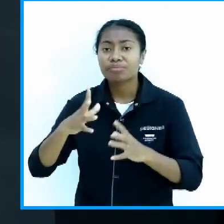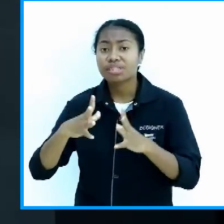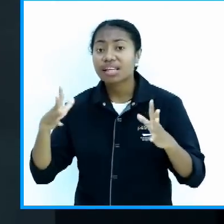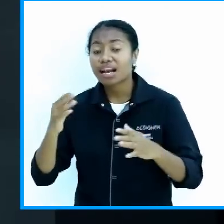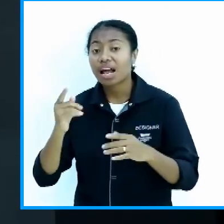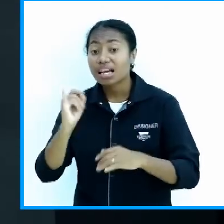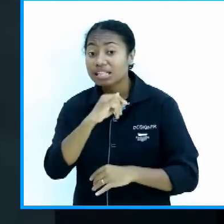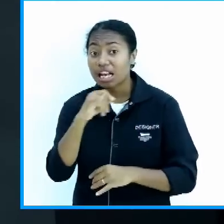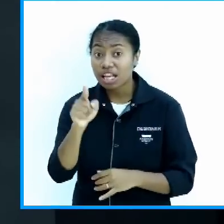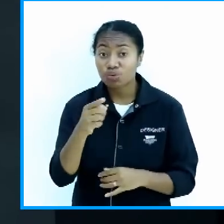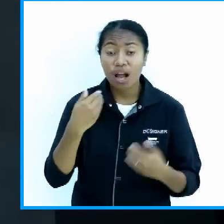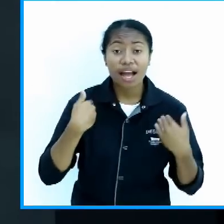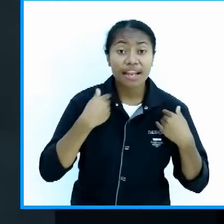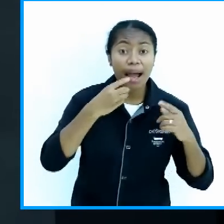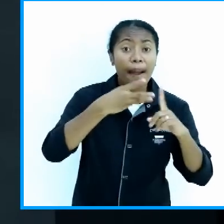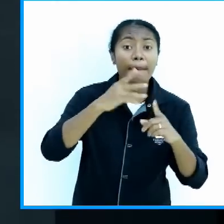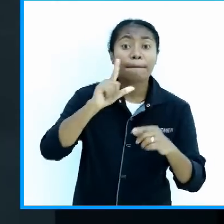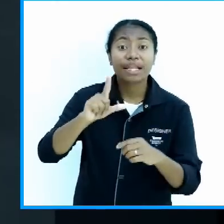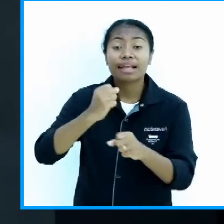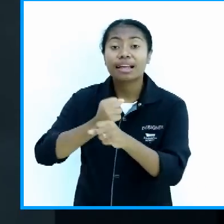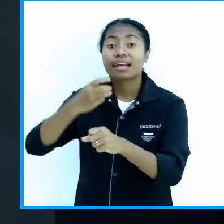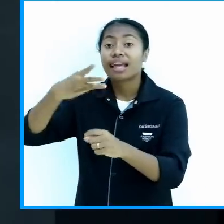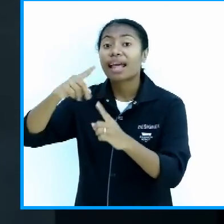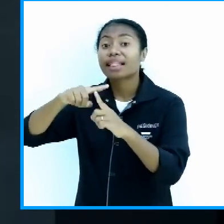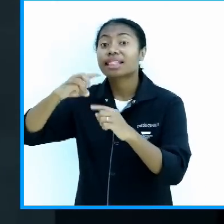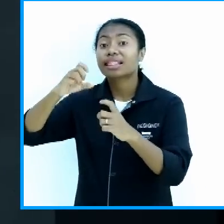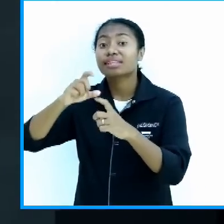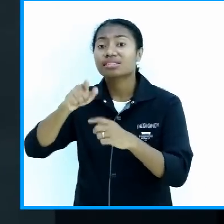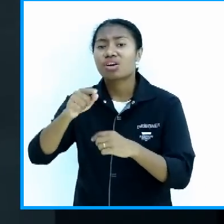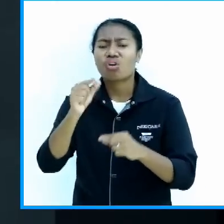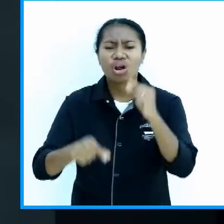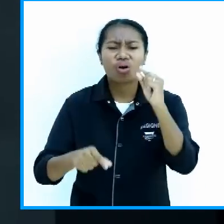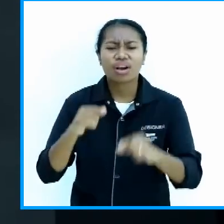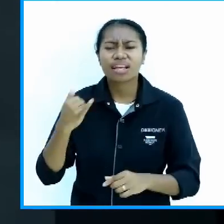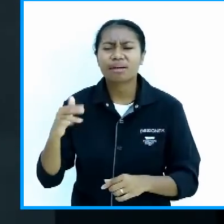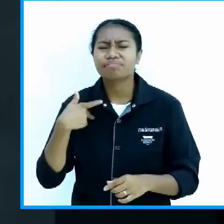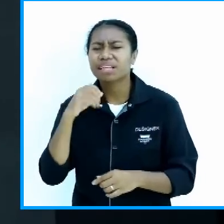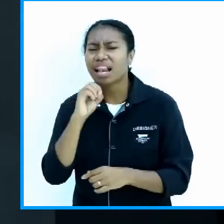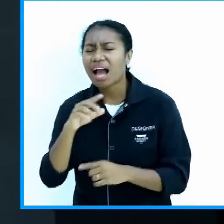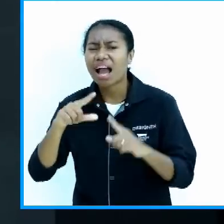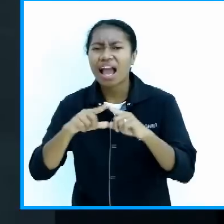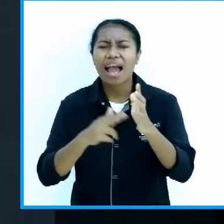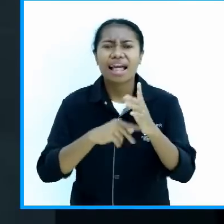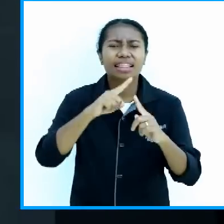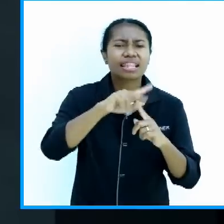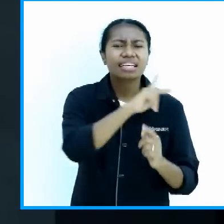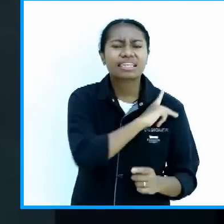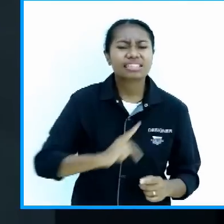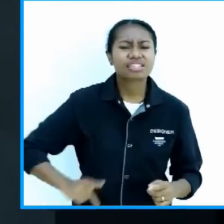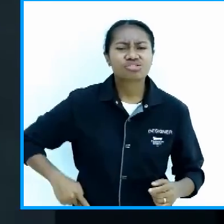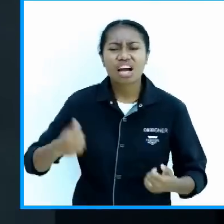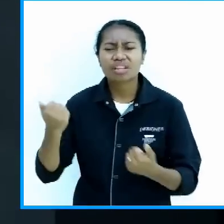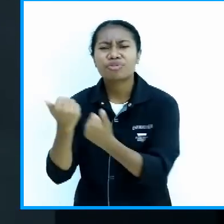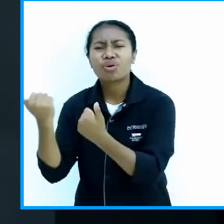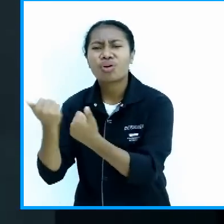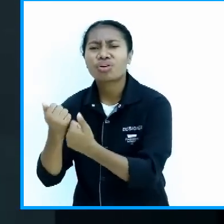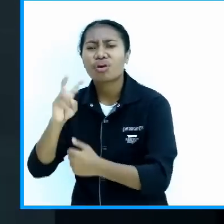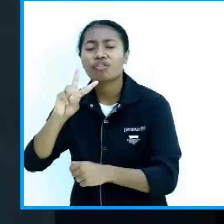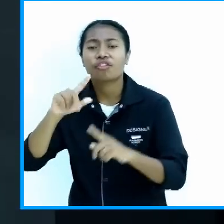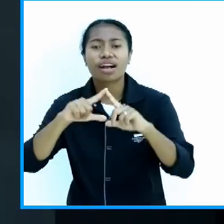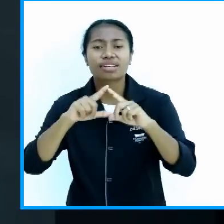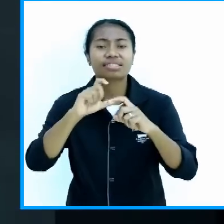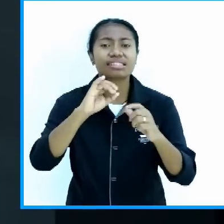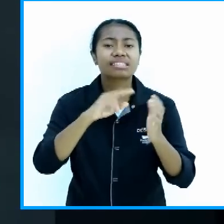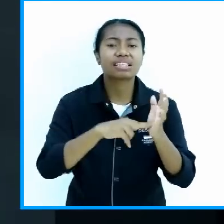Gates. Jadi lucu ya, orang yang dibilang antikris itu ternyata dia sangat mendorong vaksin. Dan nanti saya akan jelaskan bagaimana vaksin